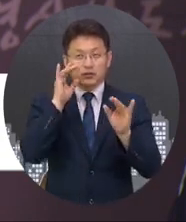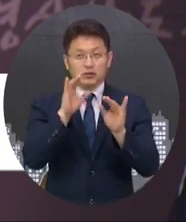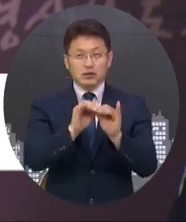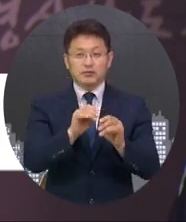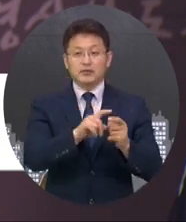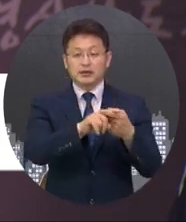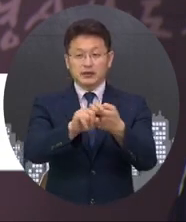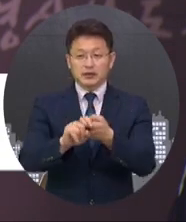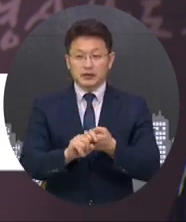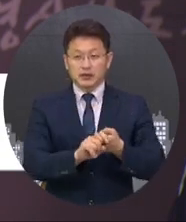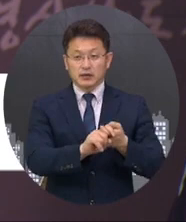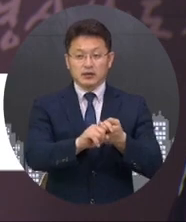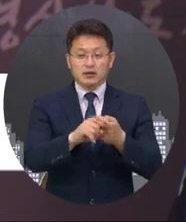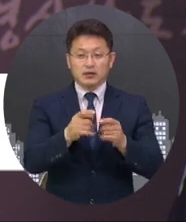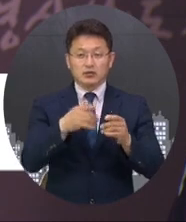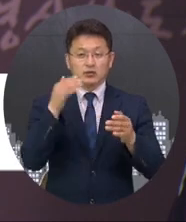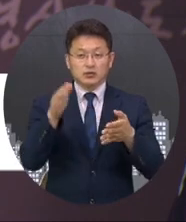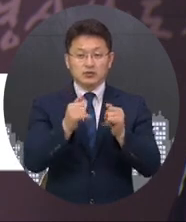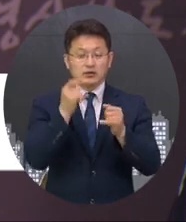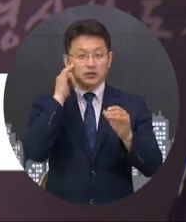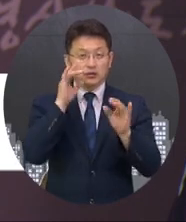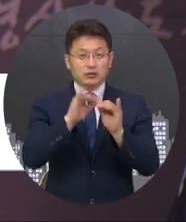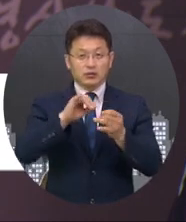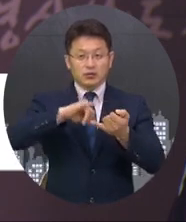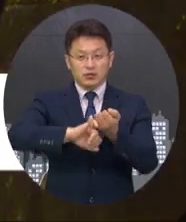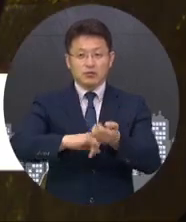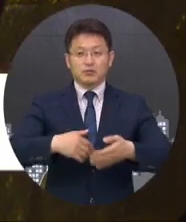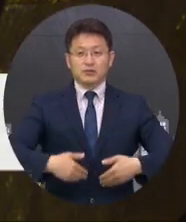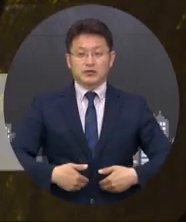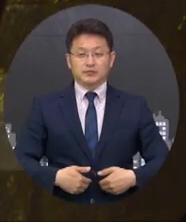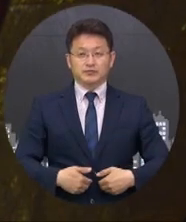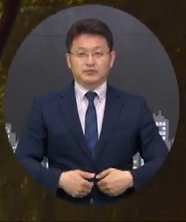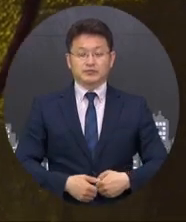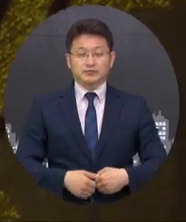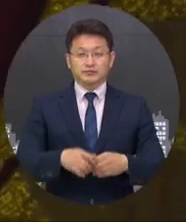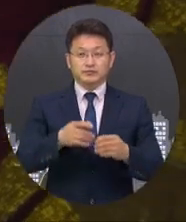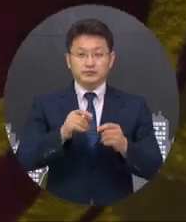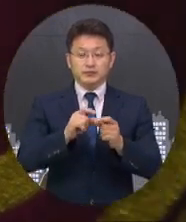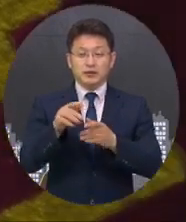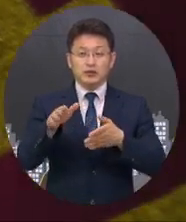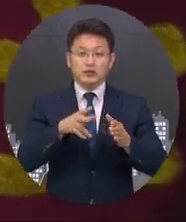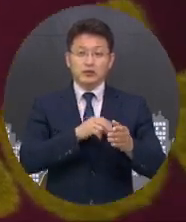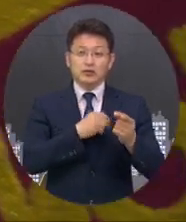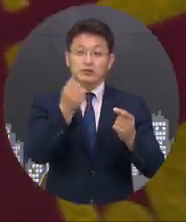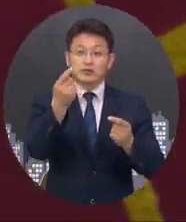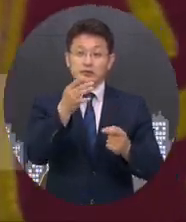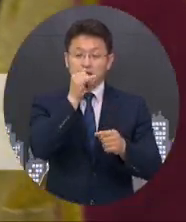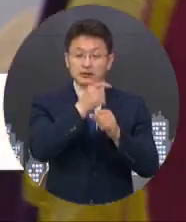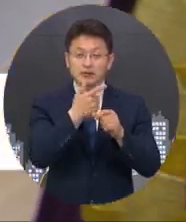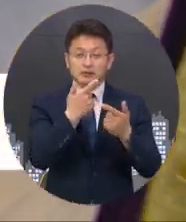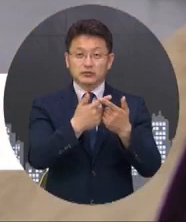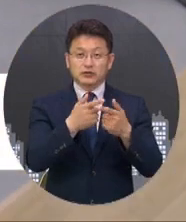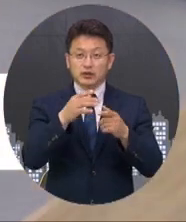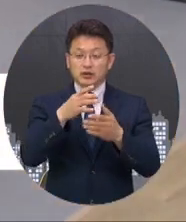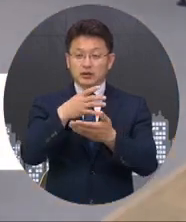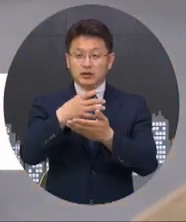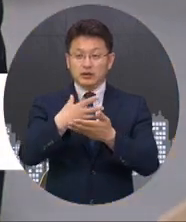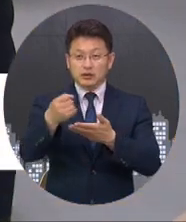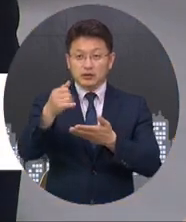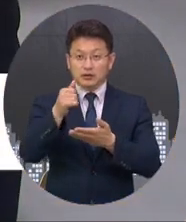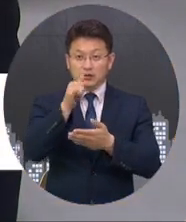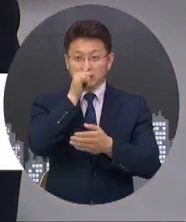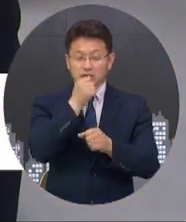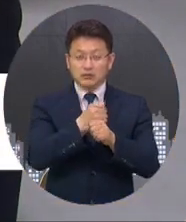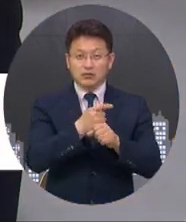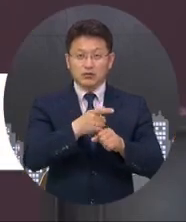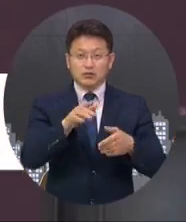도민들의 공감대와 도민들의 동의가 반드시 필요합니다. 일부 도의원들은 부산 흡수론을 제시했고